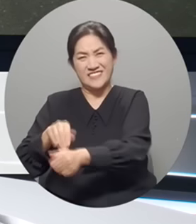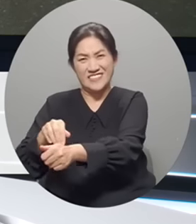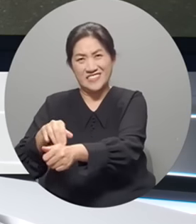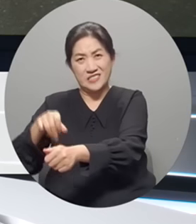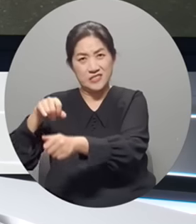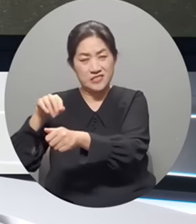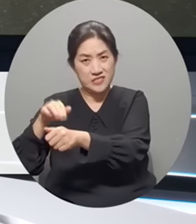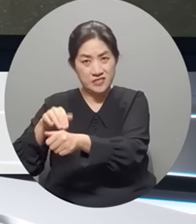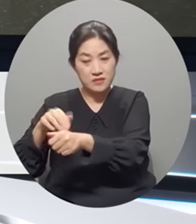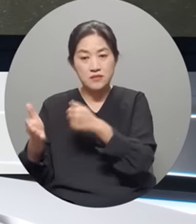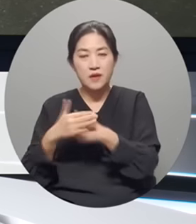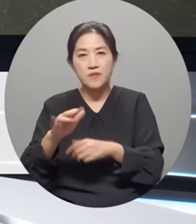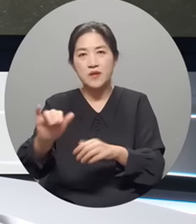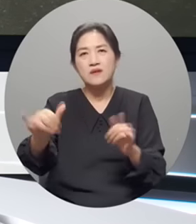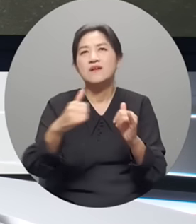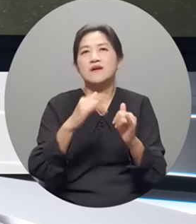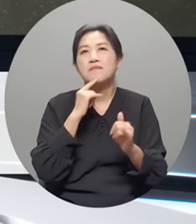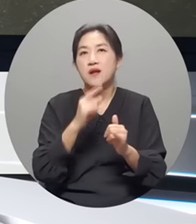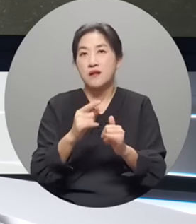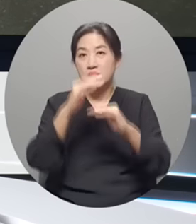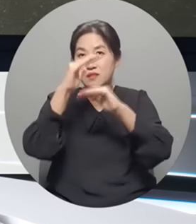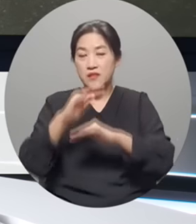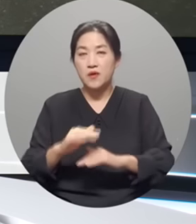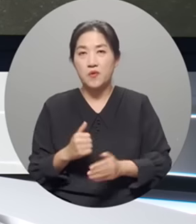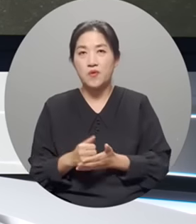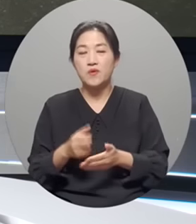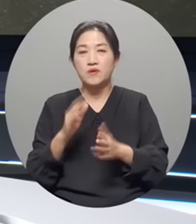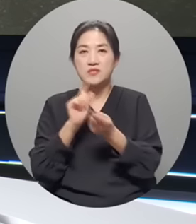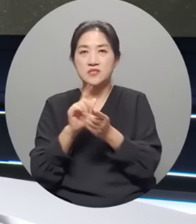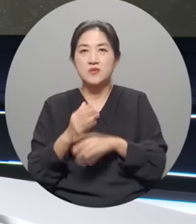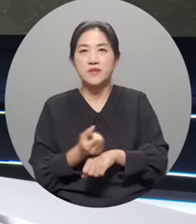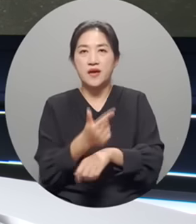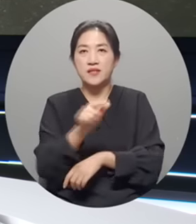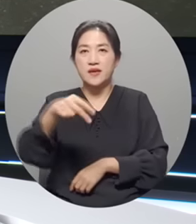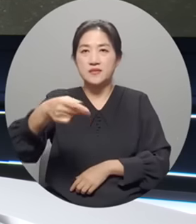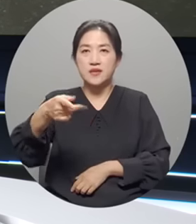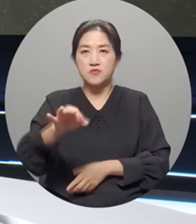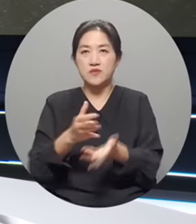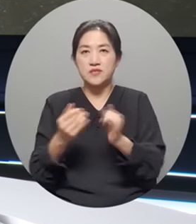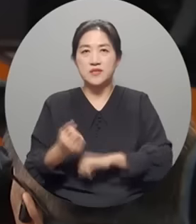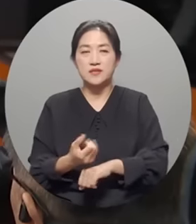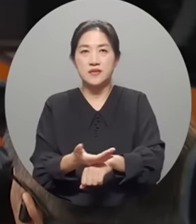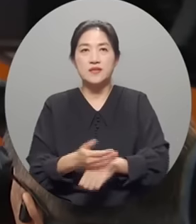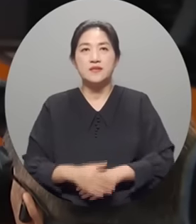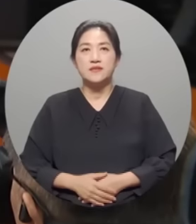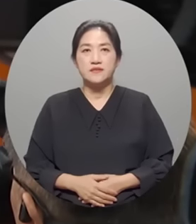통화가 이뤄졌다고 합니다. 이 내용도 직접 들어보시죠. 이어서 나세용 기자입니다.